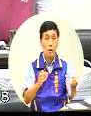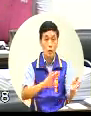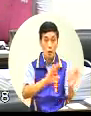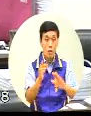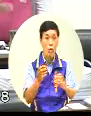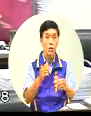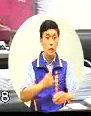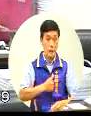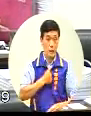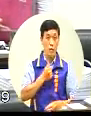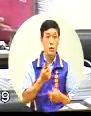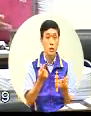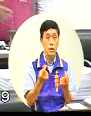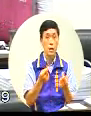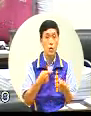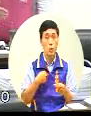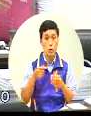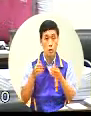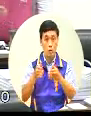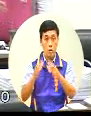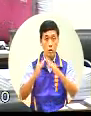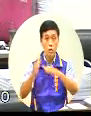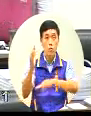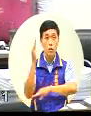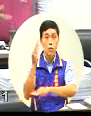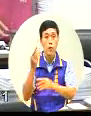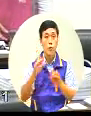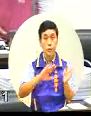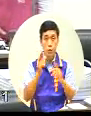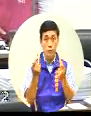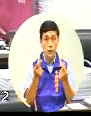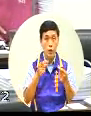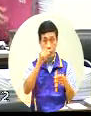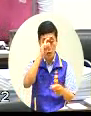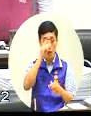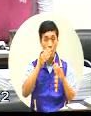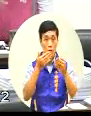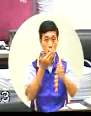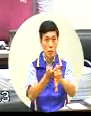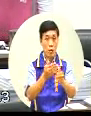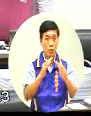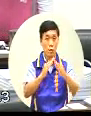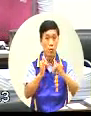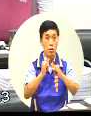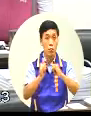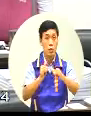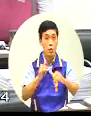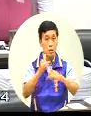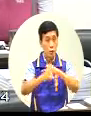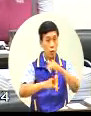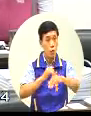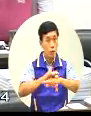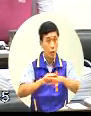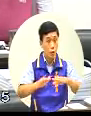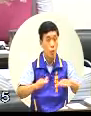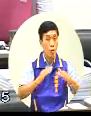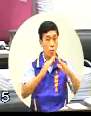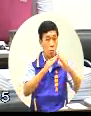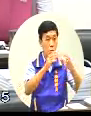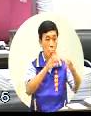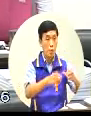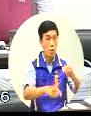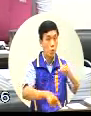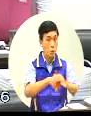望我们跟市府的立场都一样，我们希望给市民一个安全的生活空间，绝对不希望违建一直下去。所以为什